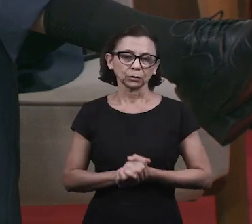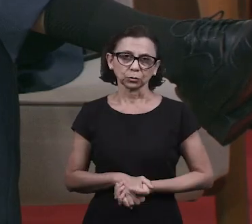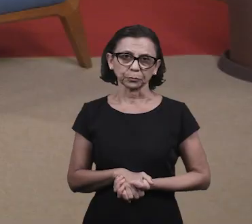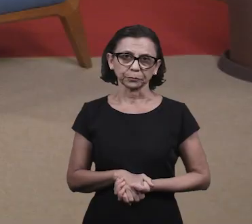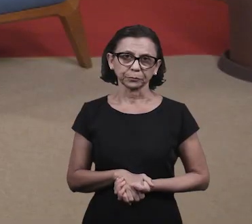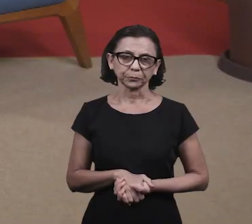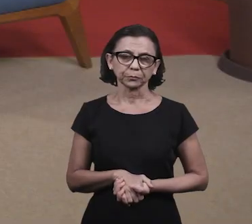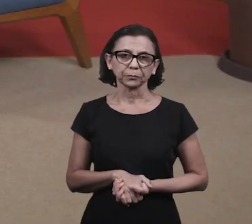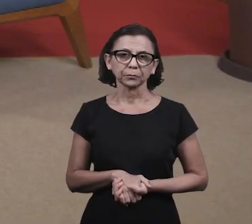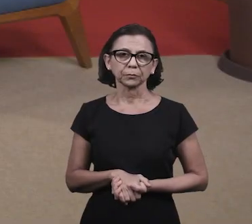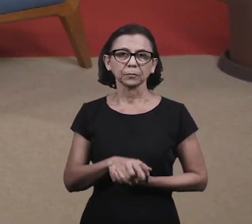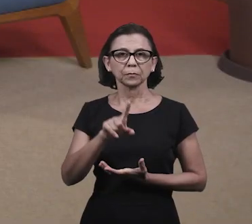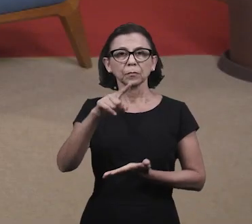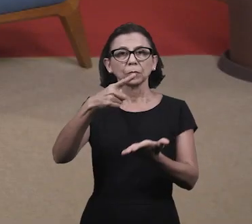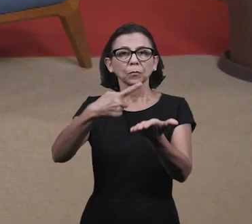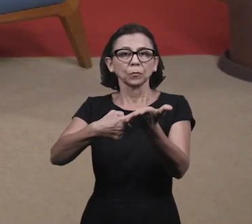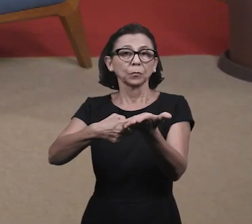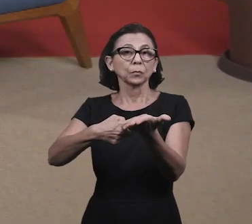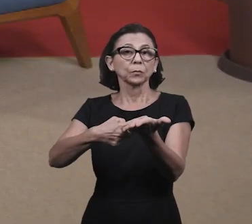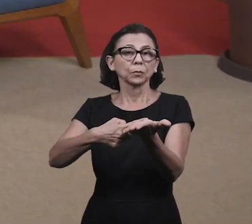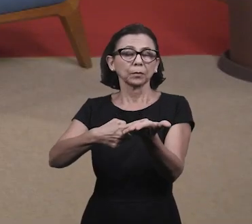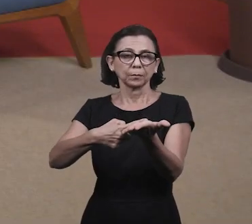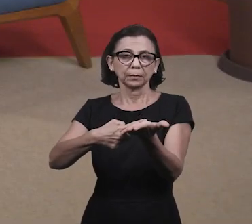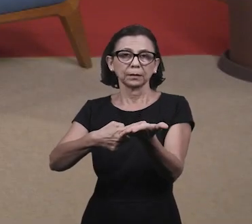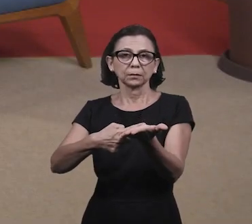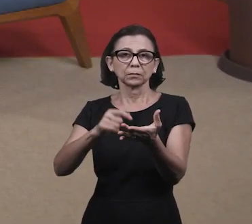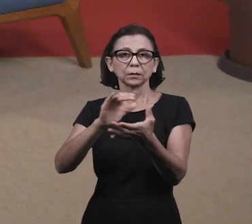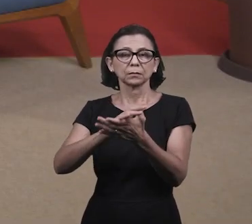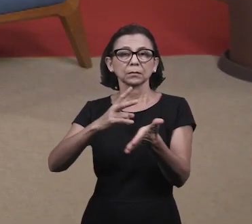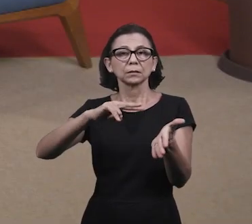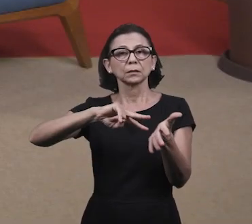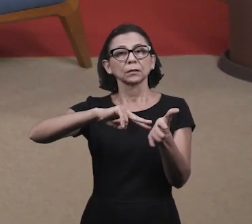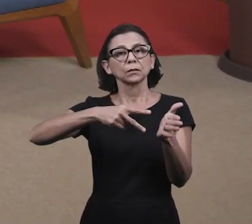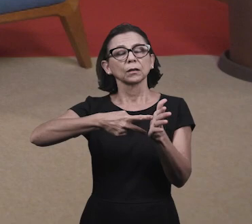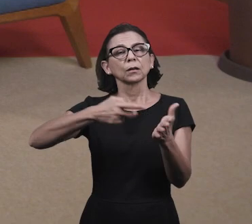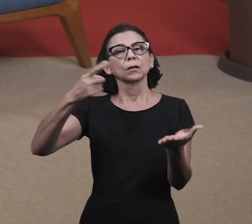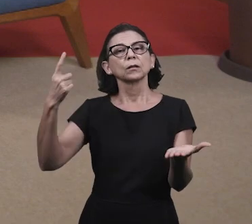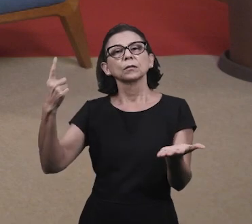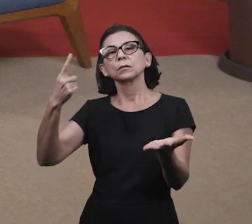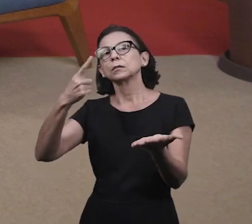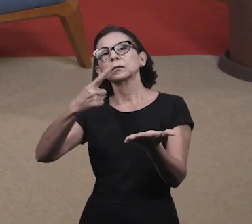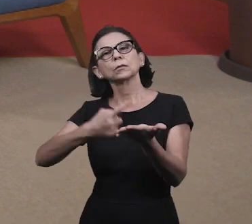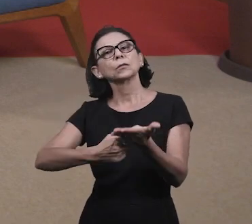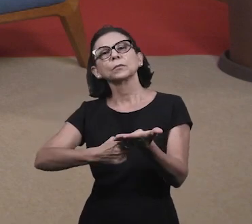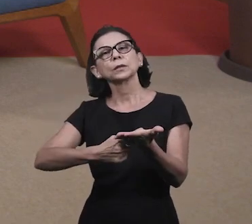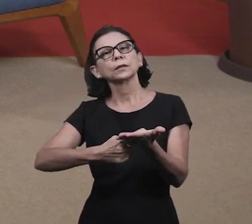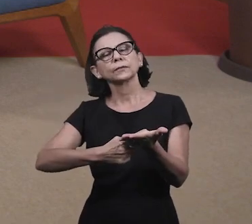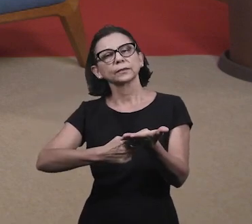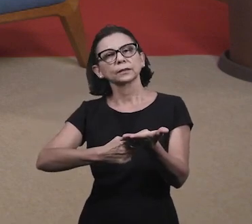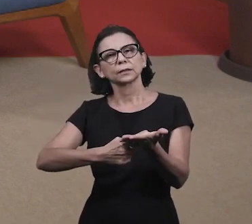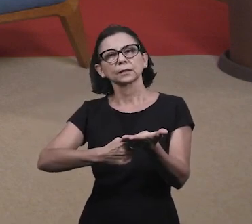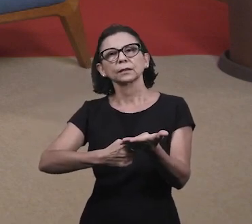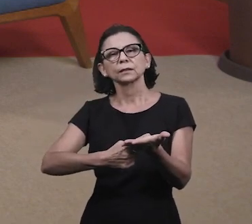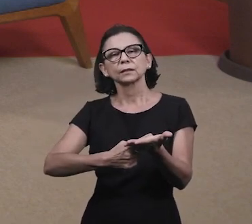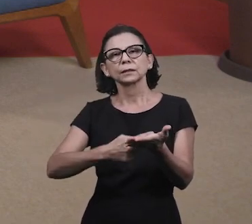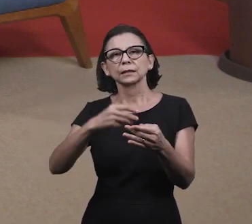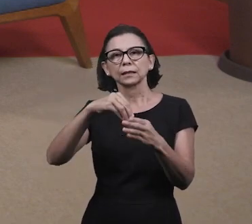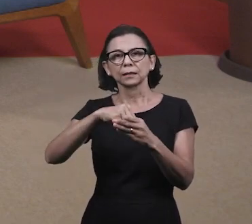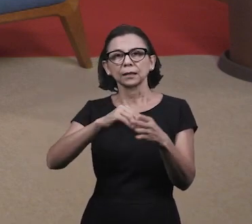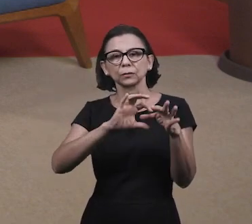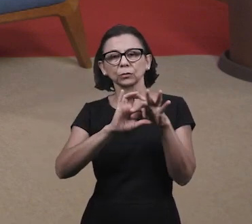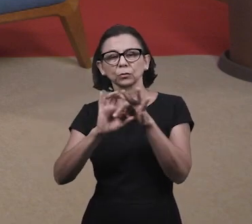me suis marié. Qui c'est un engagement, ce mariage, c'est une indication